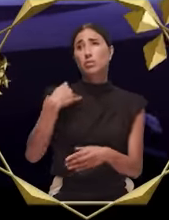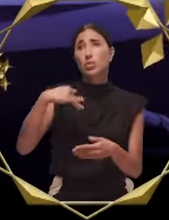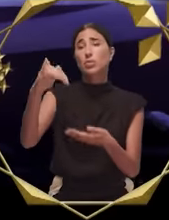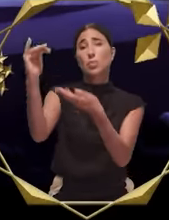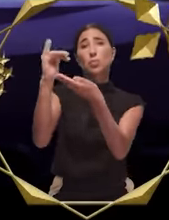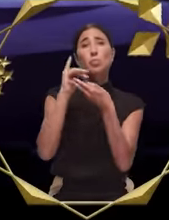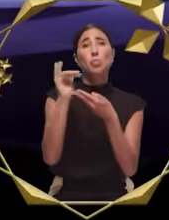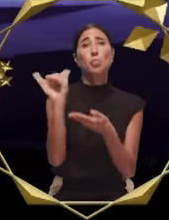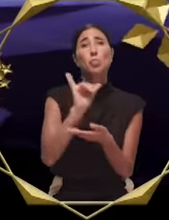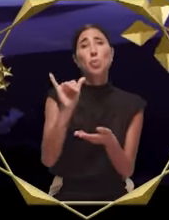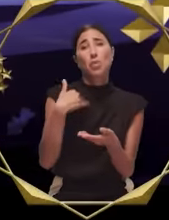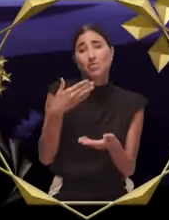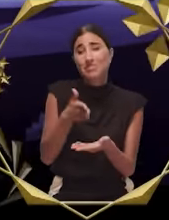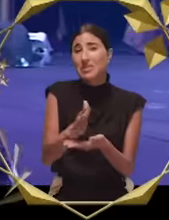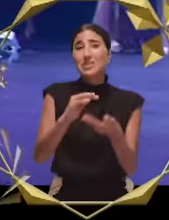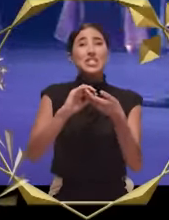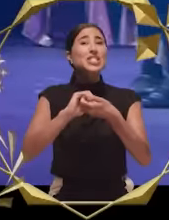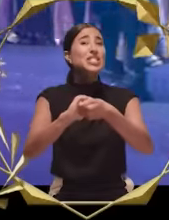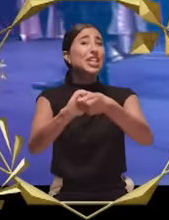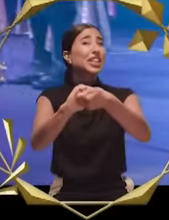إنما جئنا أصدقاء